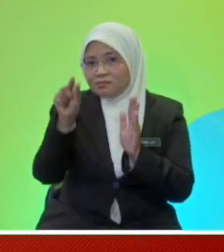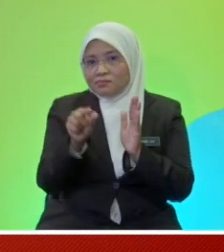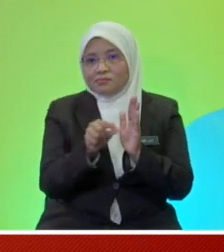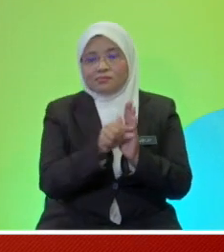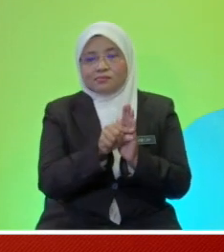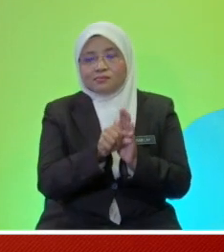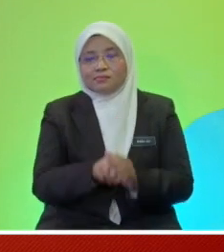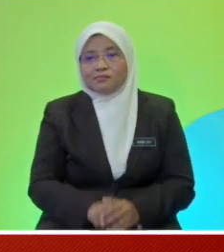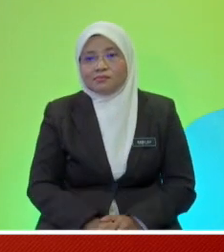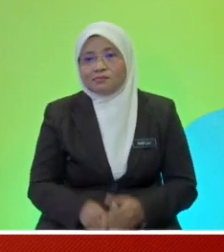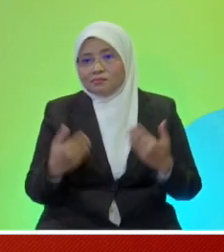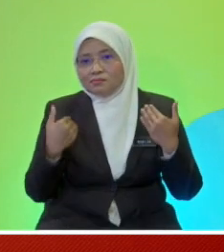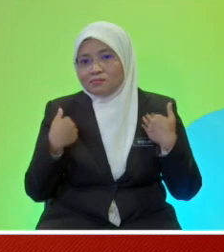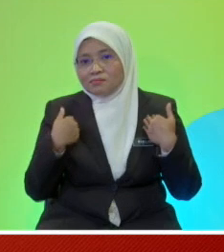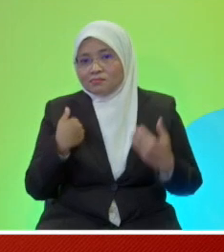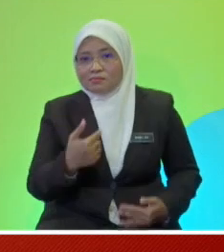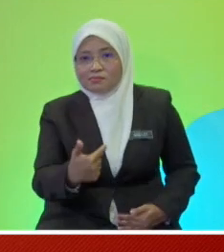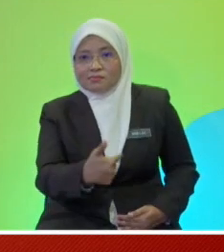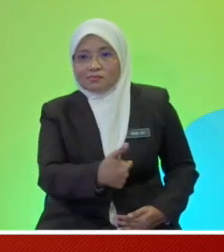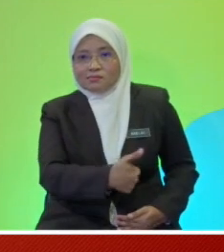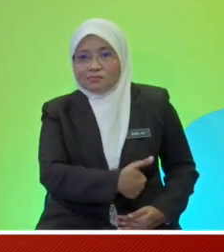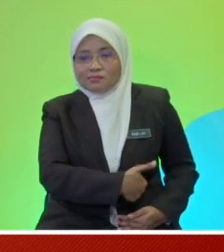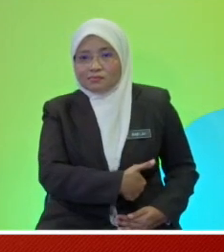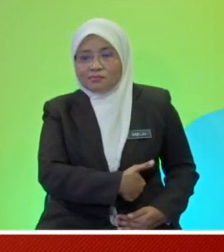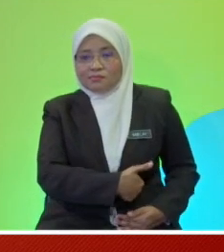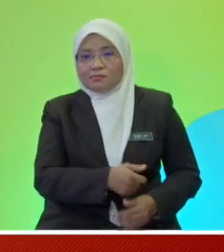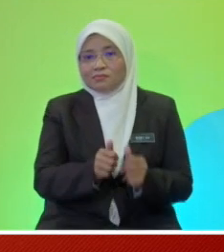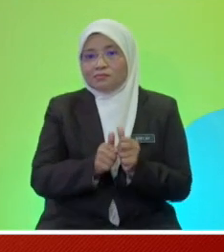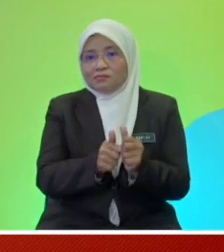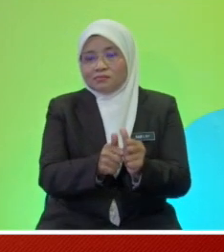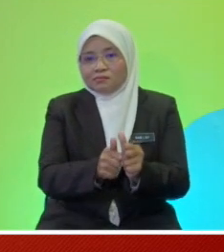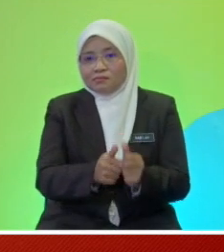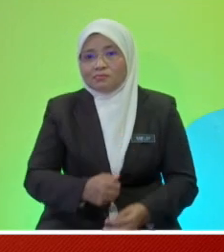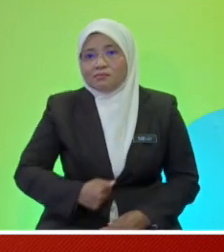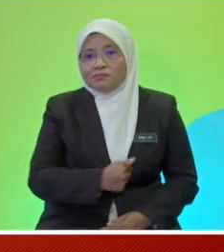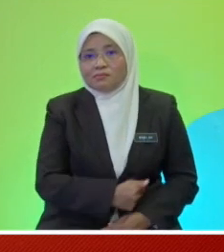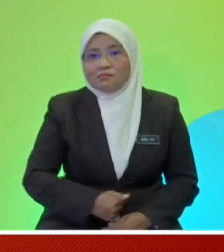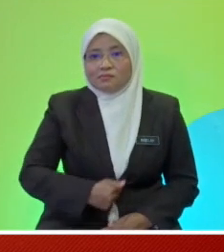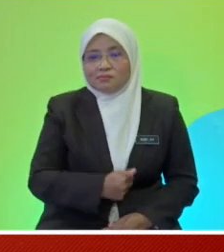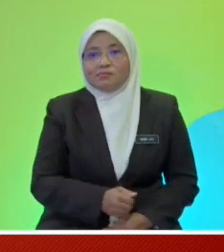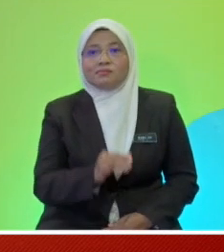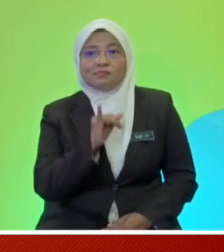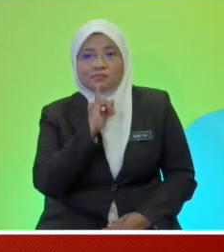ada jarum yang masuk melalui ibu menembus